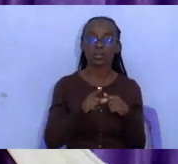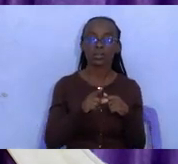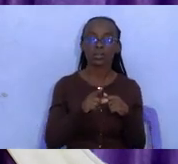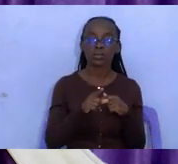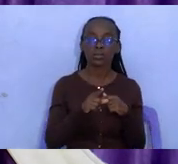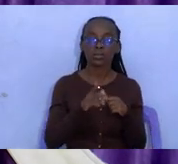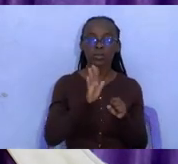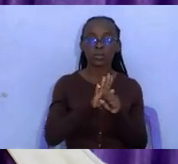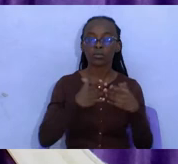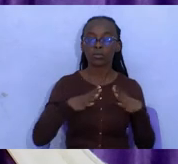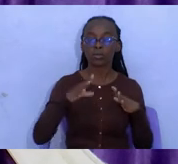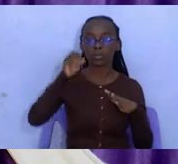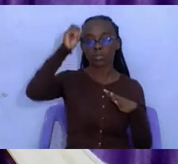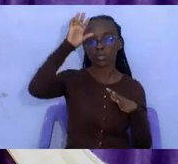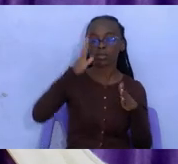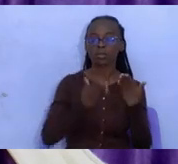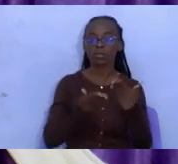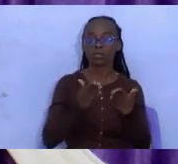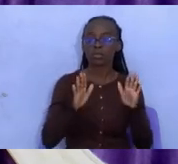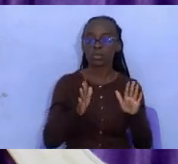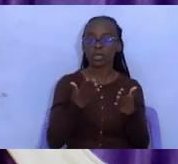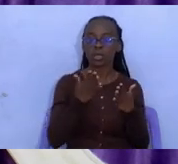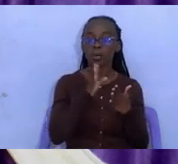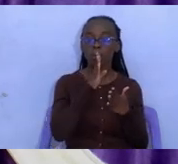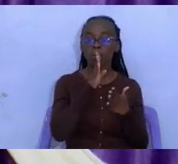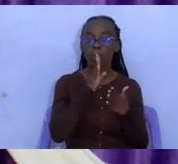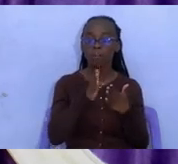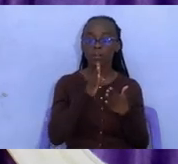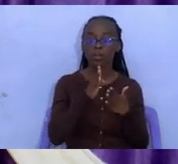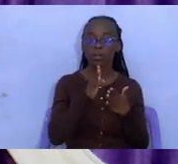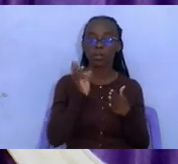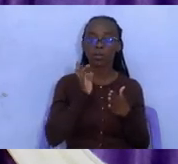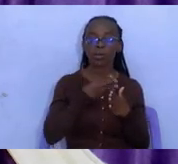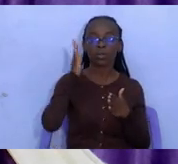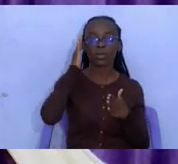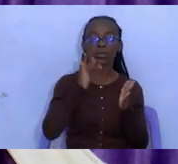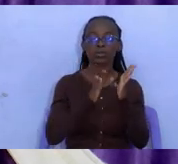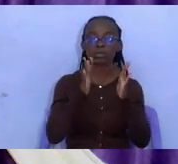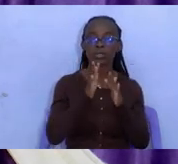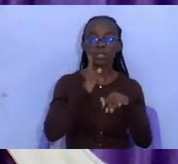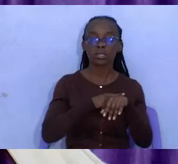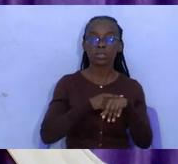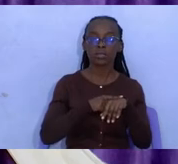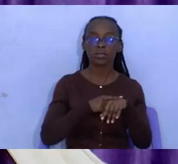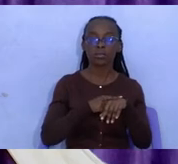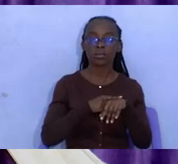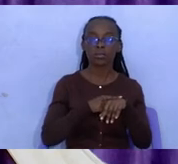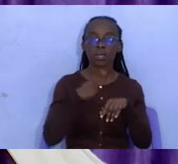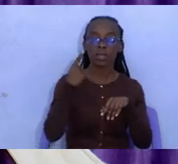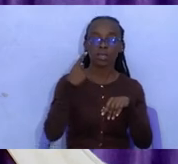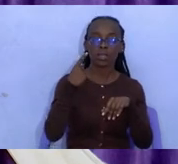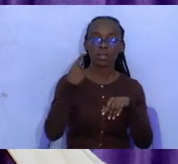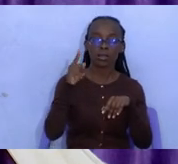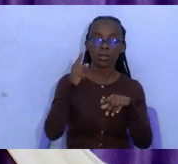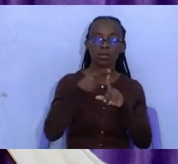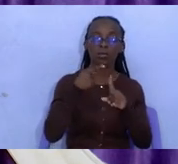Wengi wanaweza shangaa labda ilikuwa namna gani hapa. Sote tunajua ya kwamba Yesu Kristo alipokuwa anawacha wanafunzi wake, aliwaambia mningojee